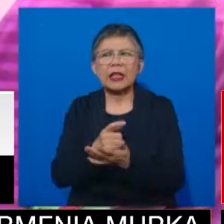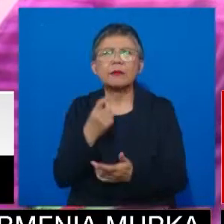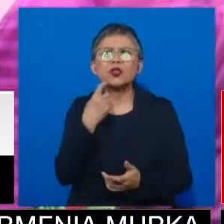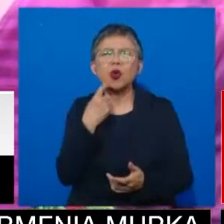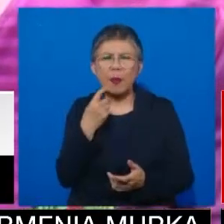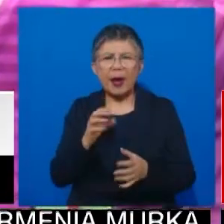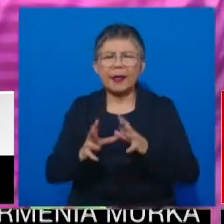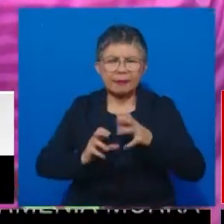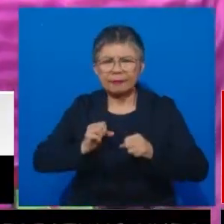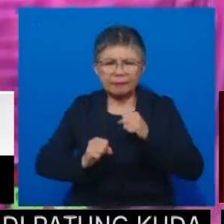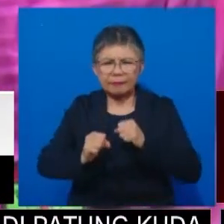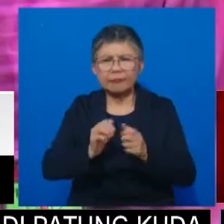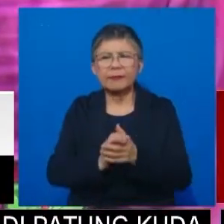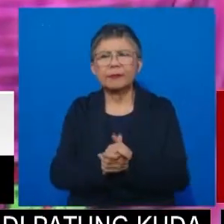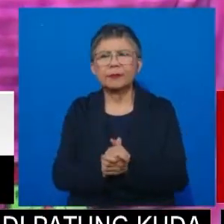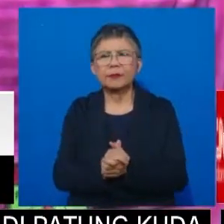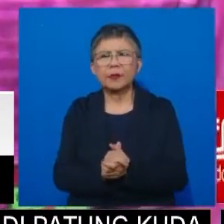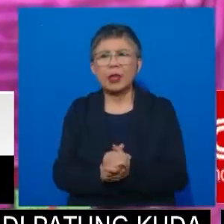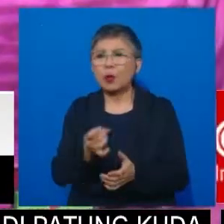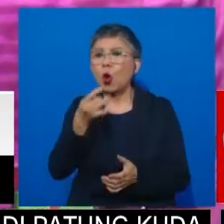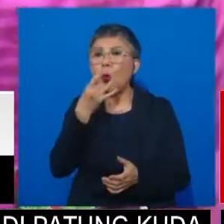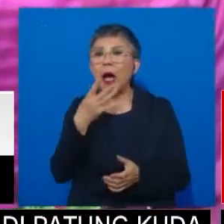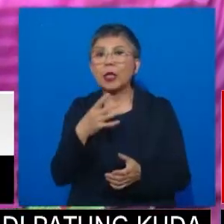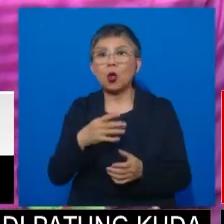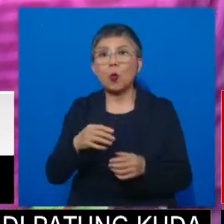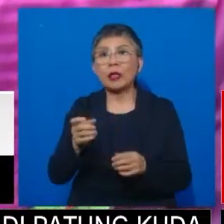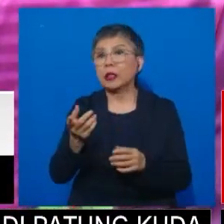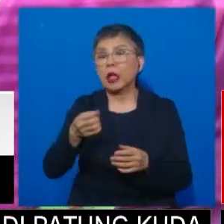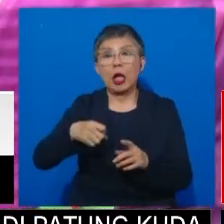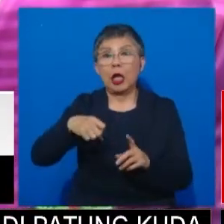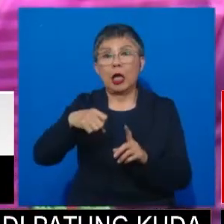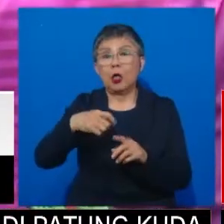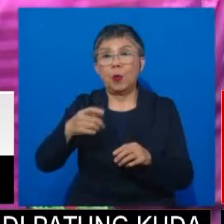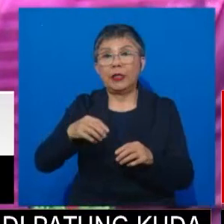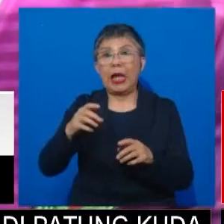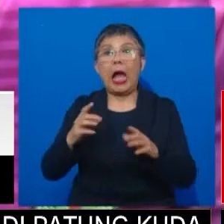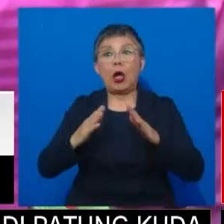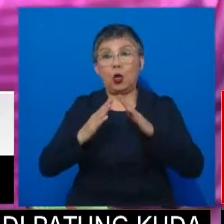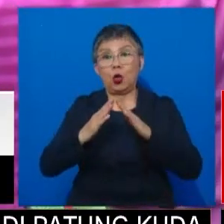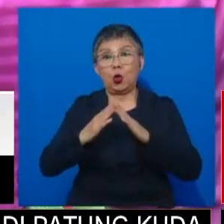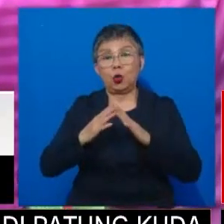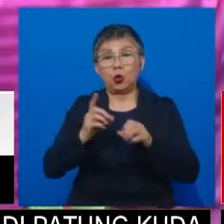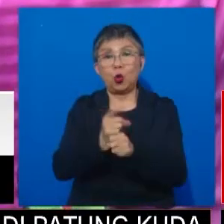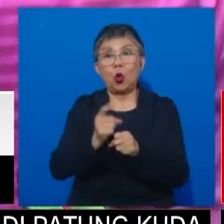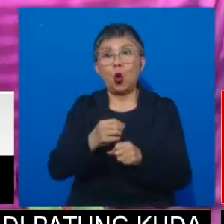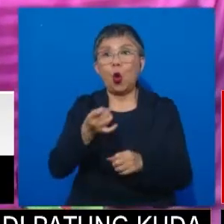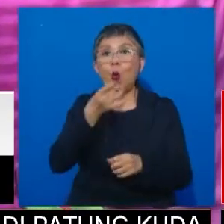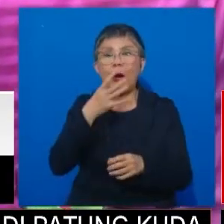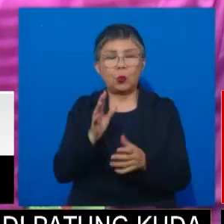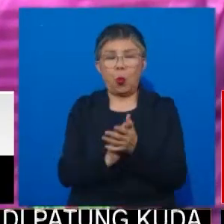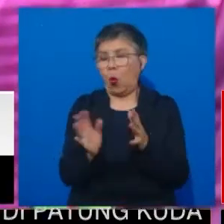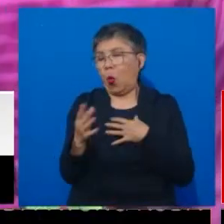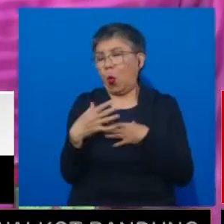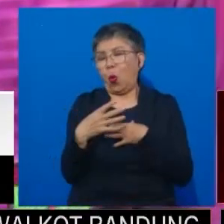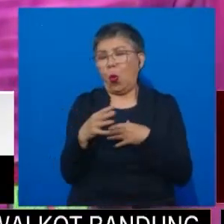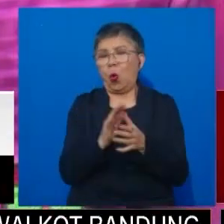gitu. Tapi kalau obat-obatan seperti kimia umpama gitu, namanya saya bodoh gitu kan. Enggak